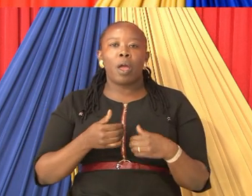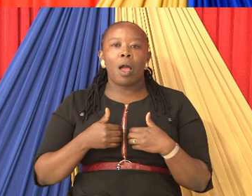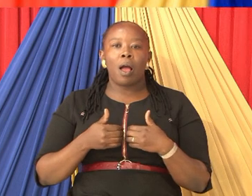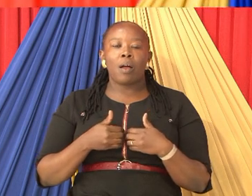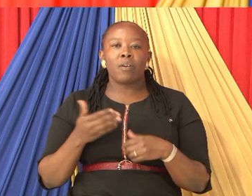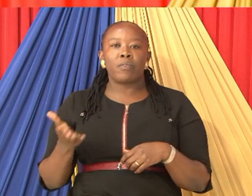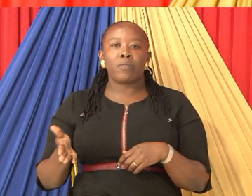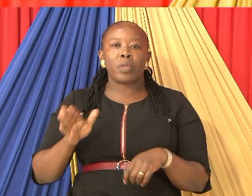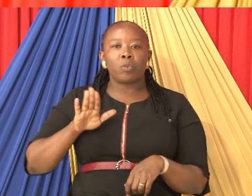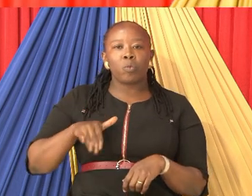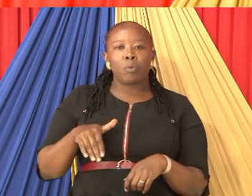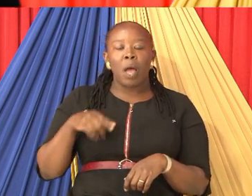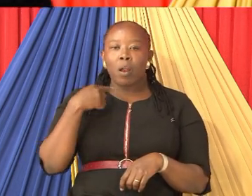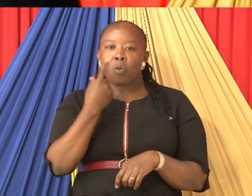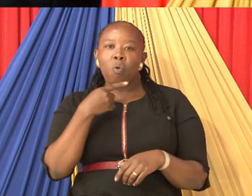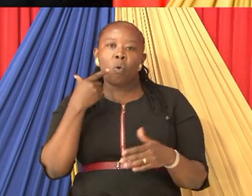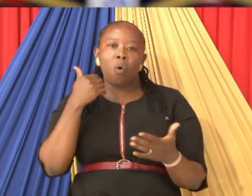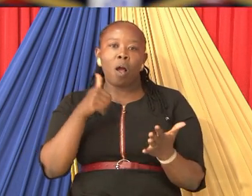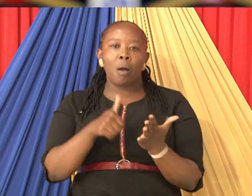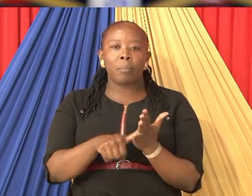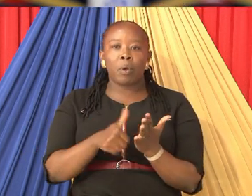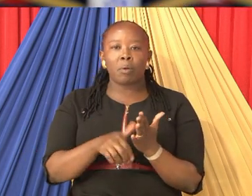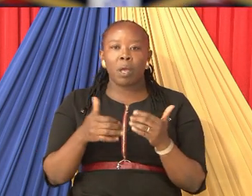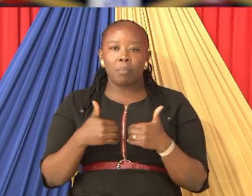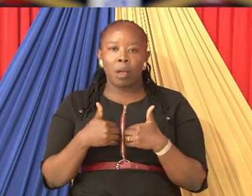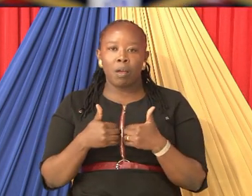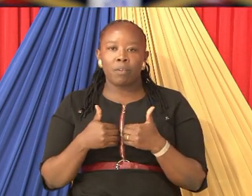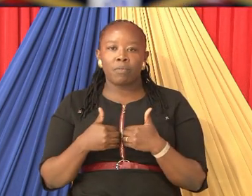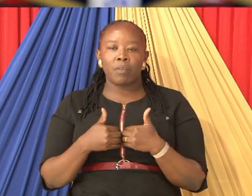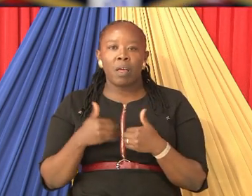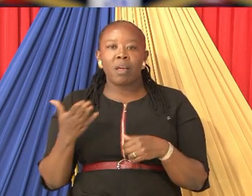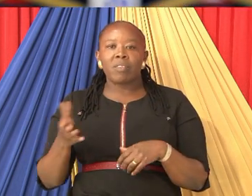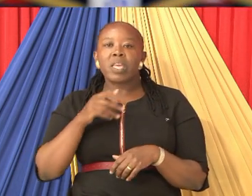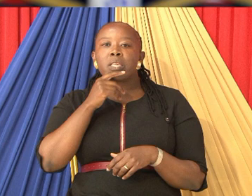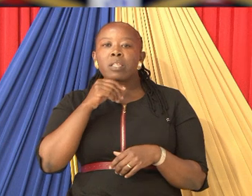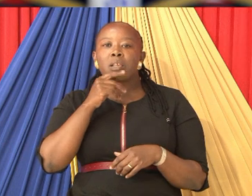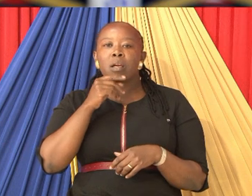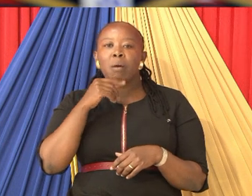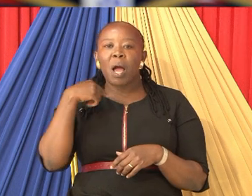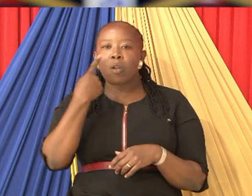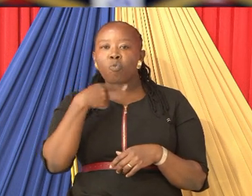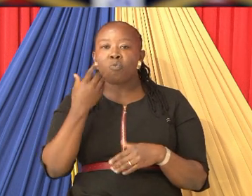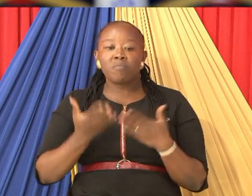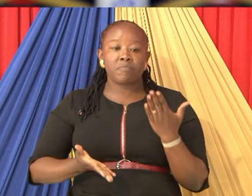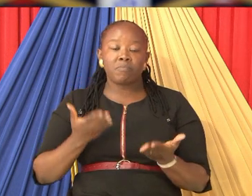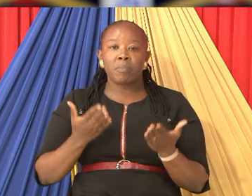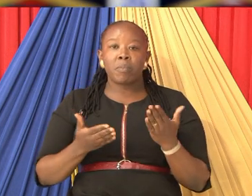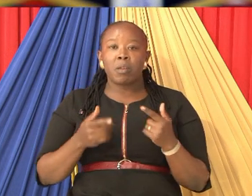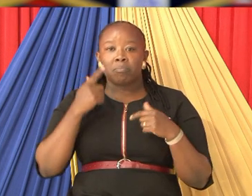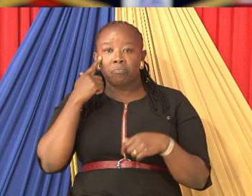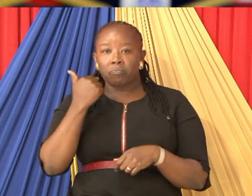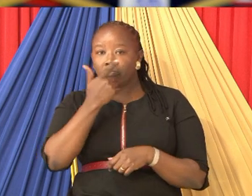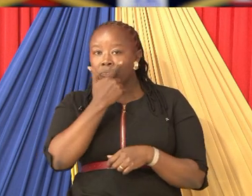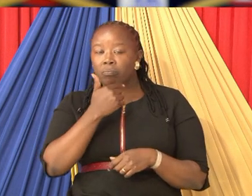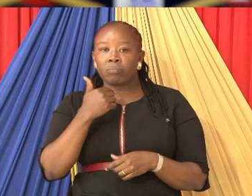shida. Kunaye huyu mzee ambaye analia. Kunao hawa watoto na